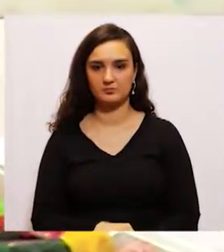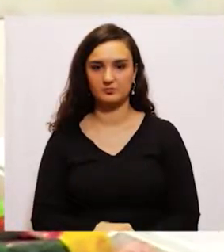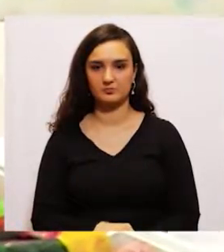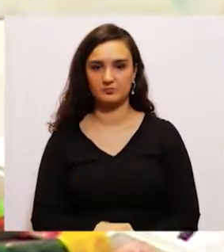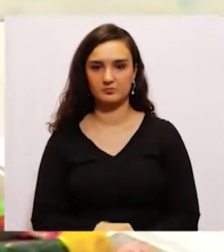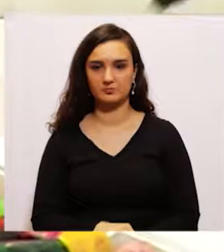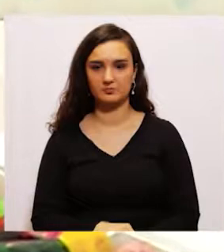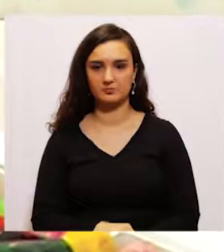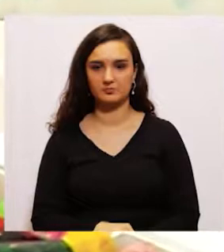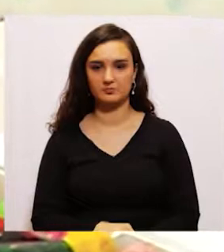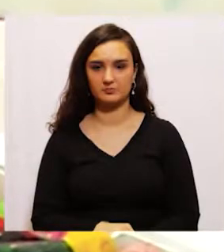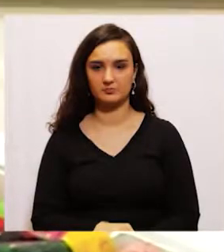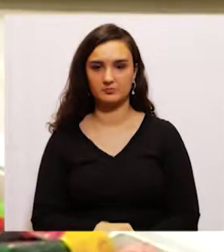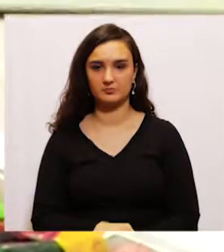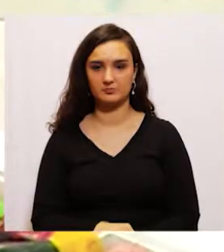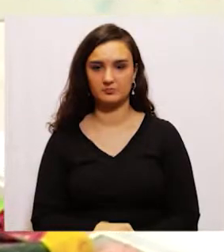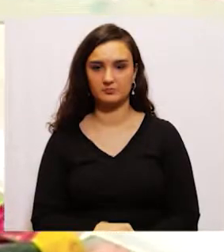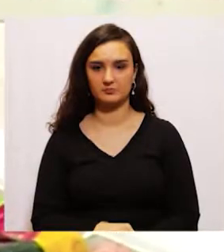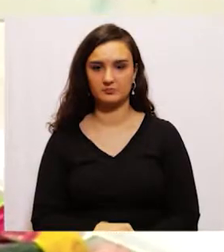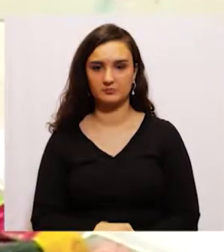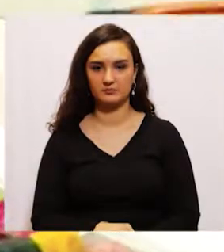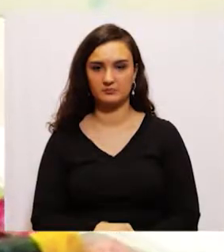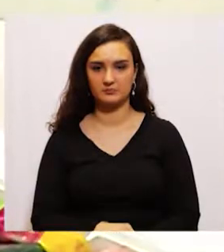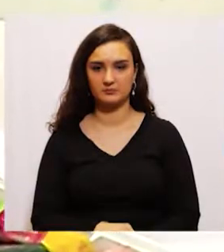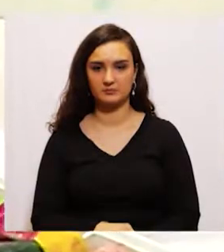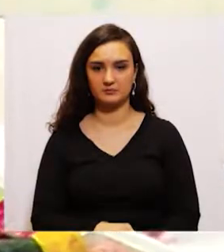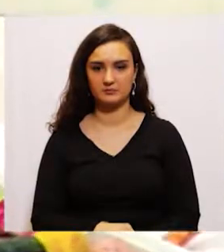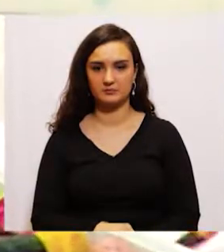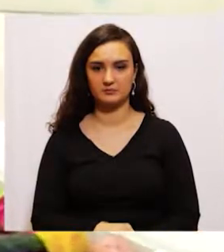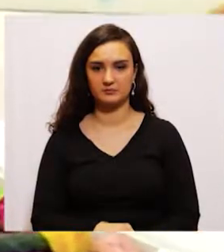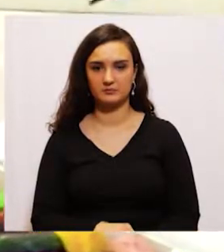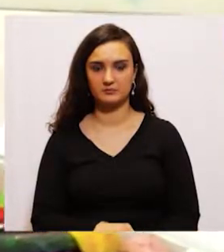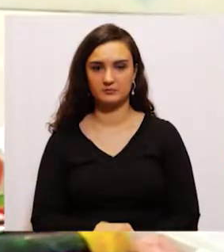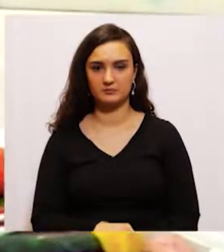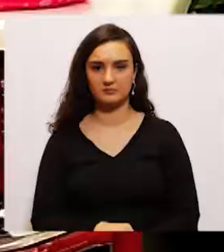მეტი მეტი. გარშემო, ცოტა ტემპი, ტემპი.